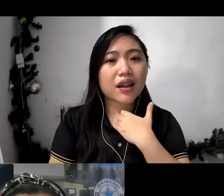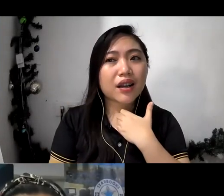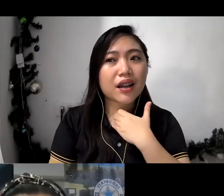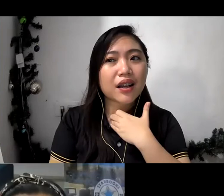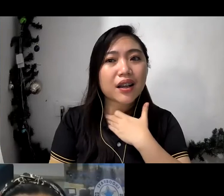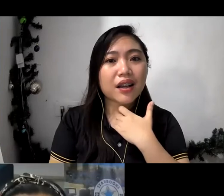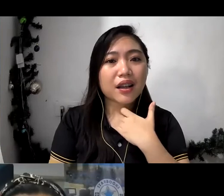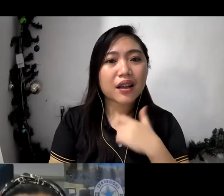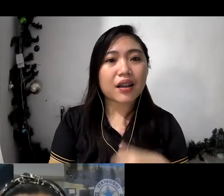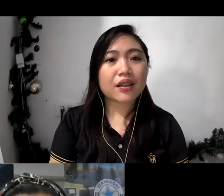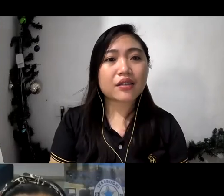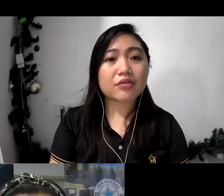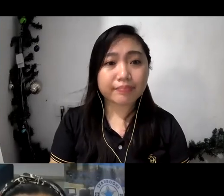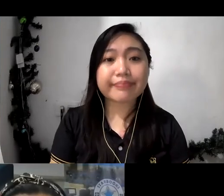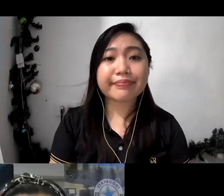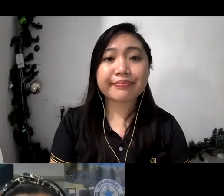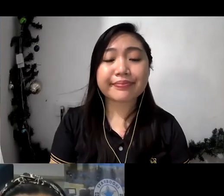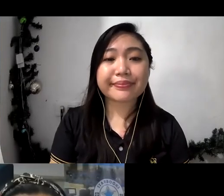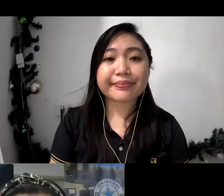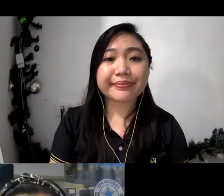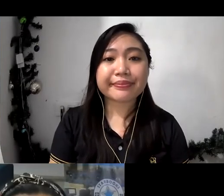stereotype issues for genders.